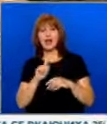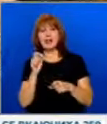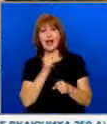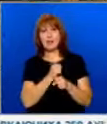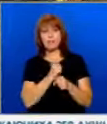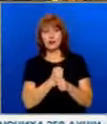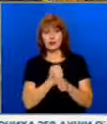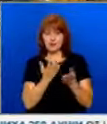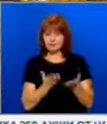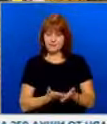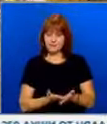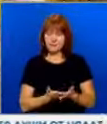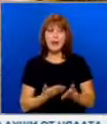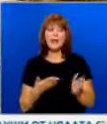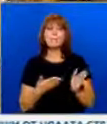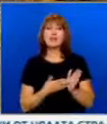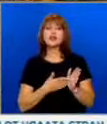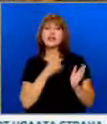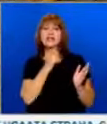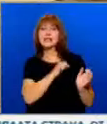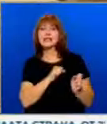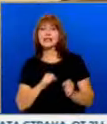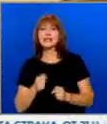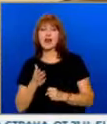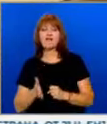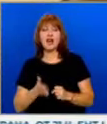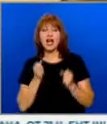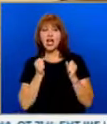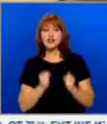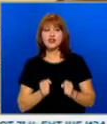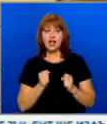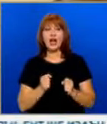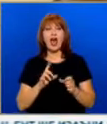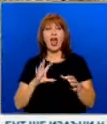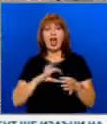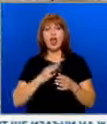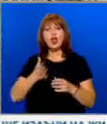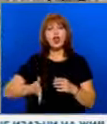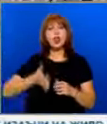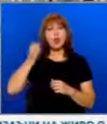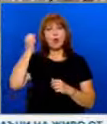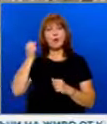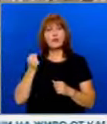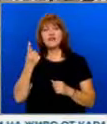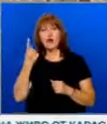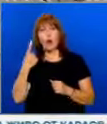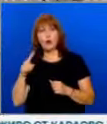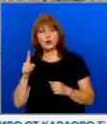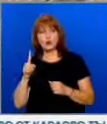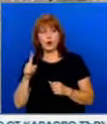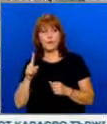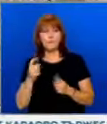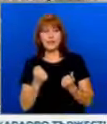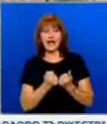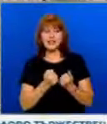От БДЖ заявиха, че причина за закъснението на влака е изчакване на локомотив от друг закъсняващ влак. На въпроса